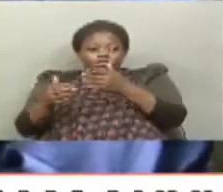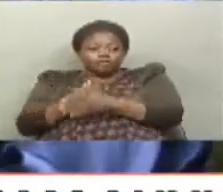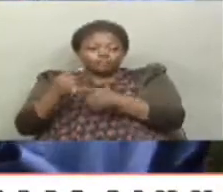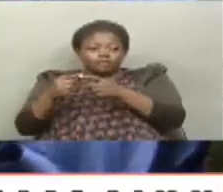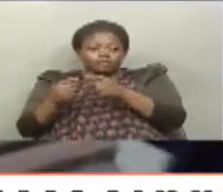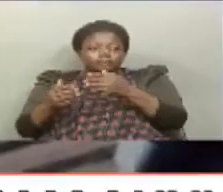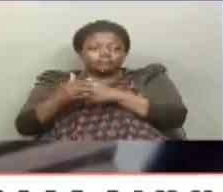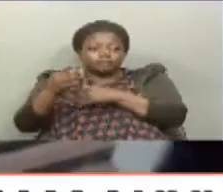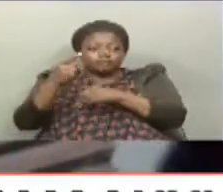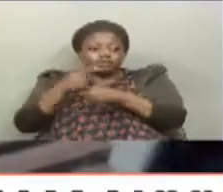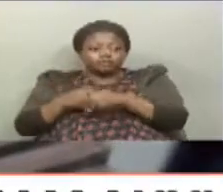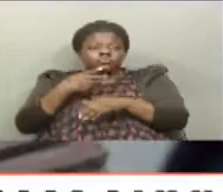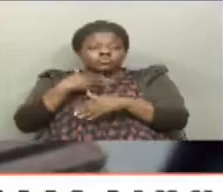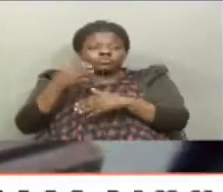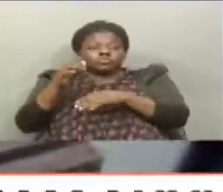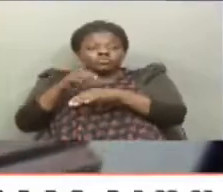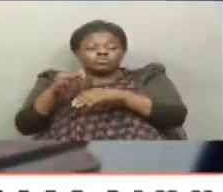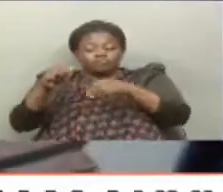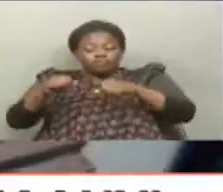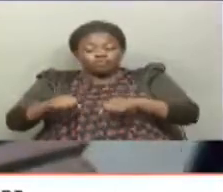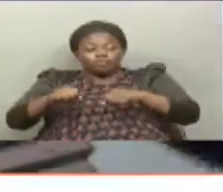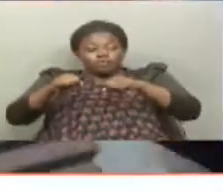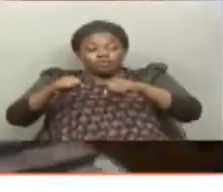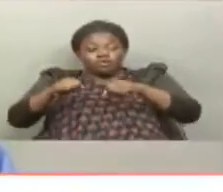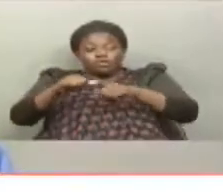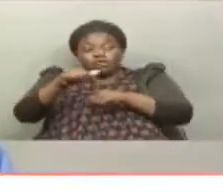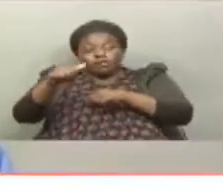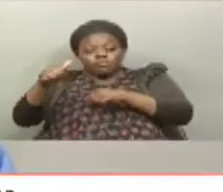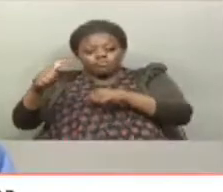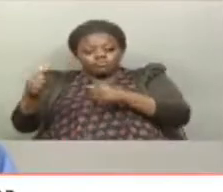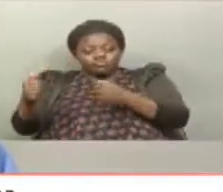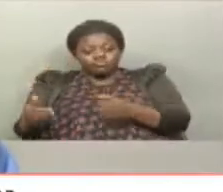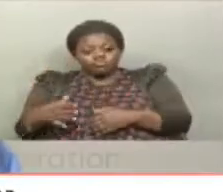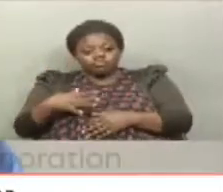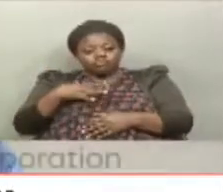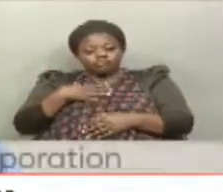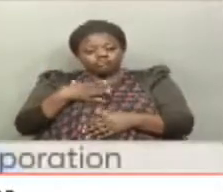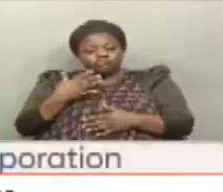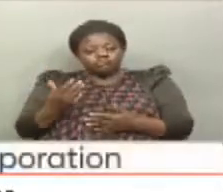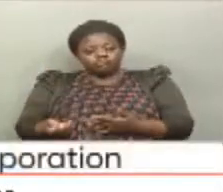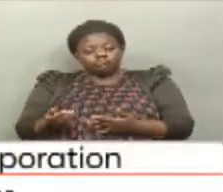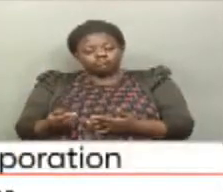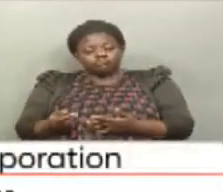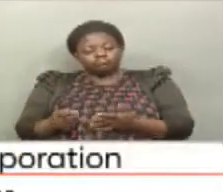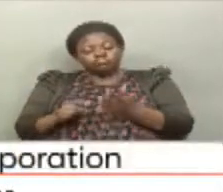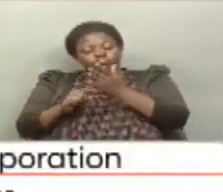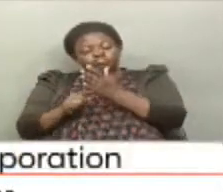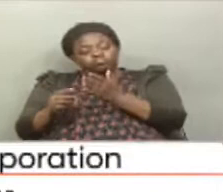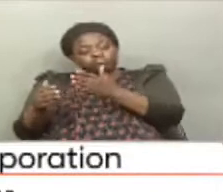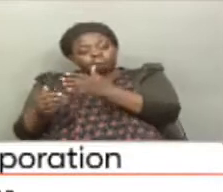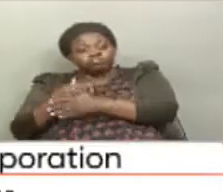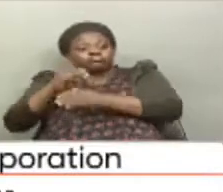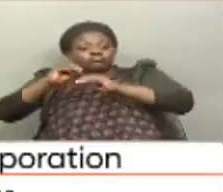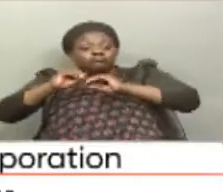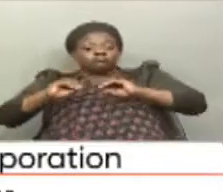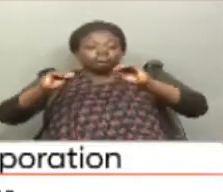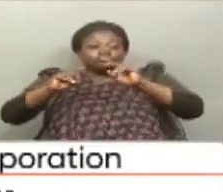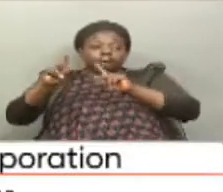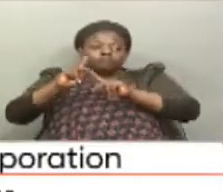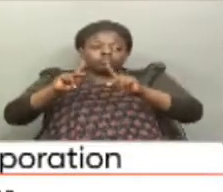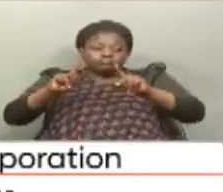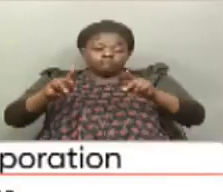gye bujja tetujja kwetaaga kuyita bakugu kuva bweru okuzikanika. Twayita ku technology mupya nga tulina okutendeka abantu tulina